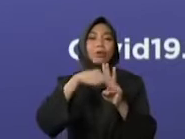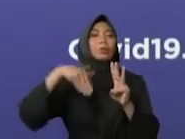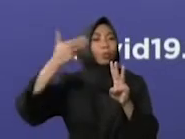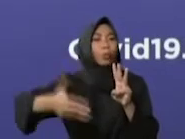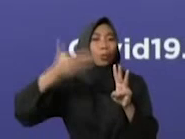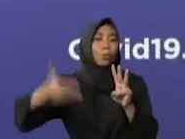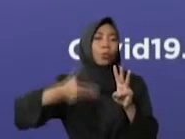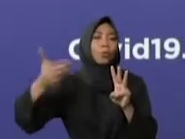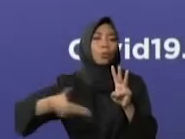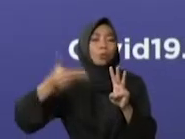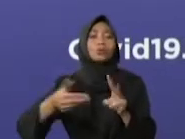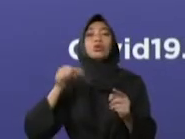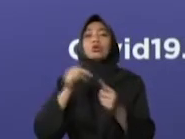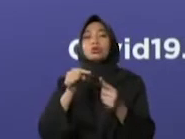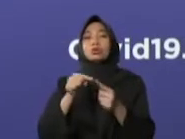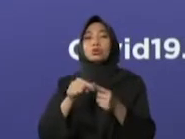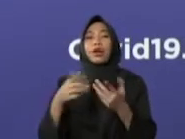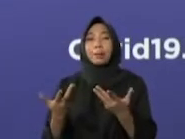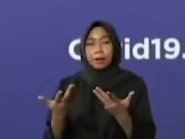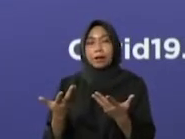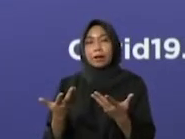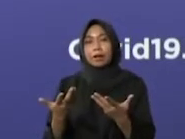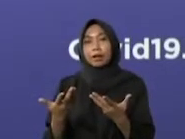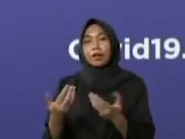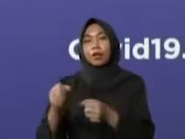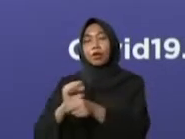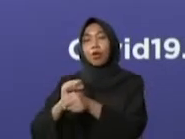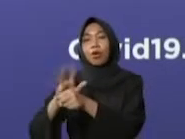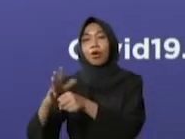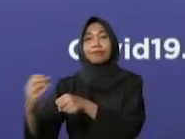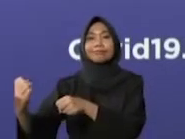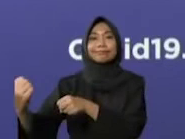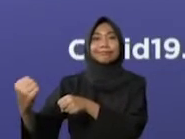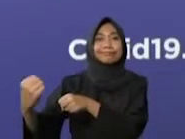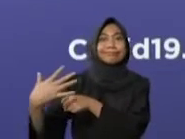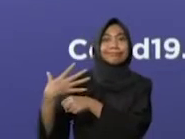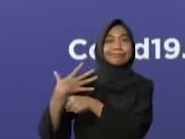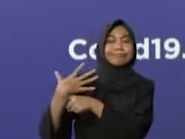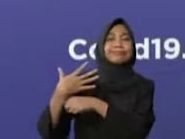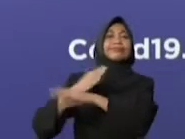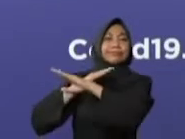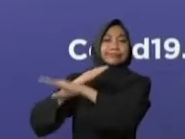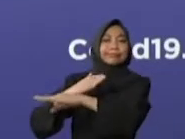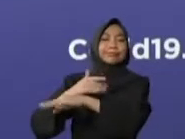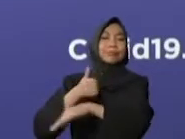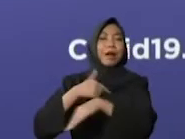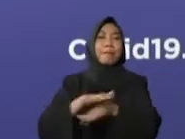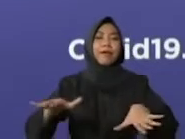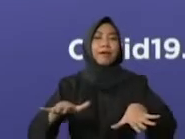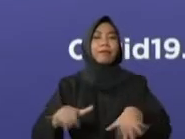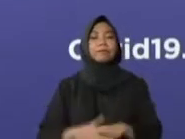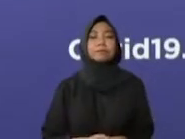kita lakukan untuk kita aman dari kemungkinan tertular kofit